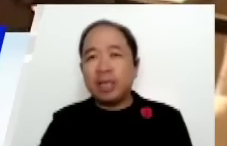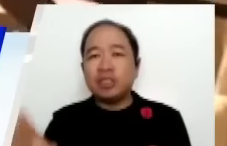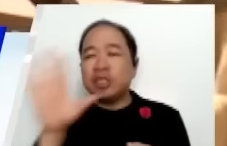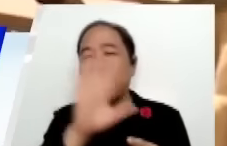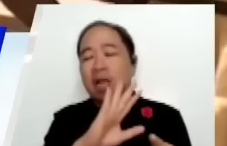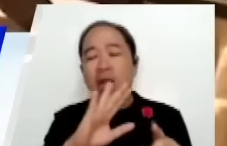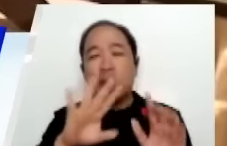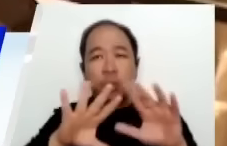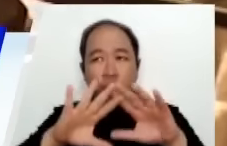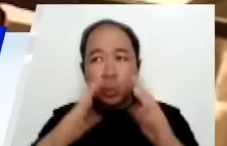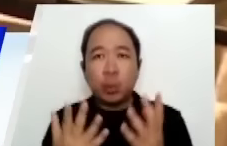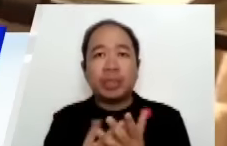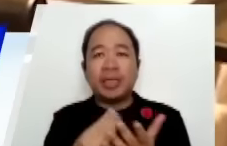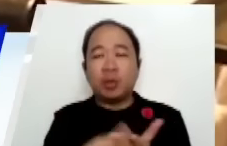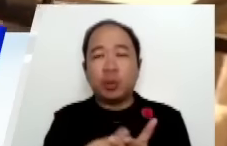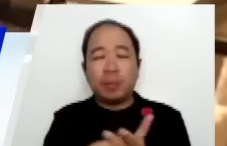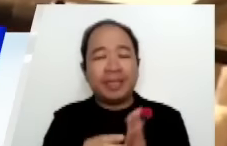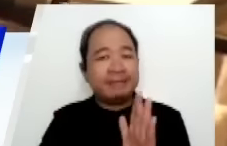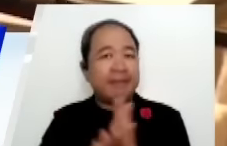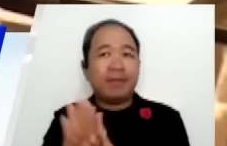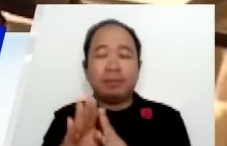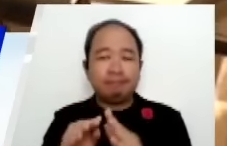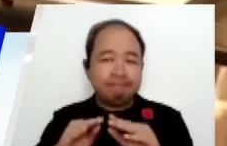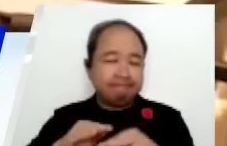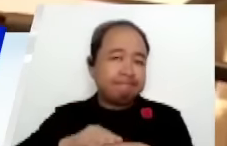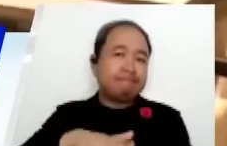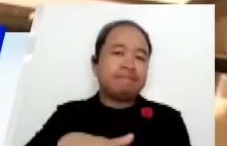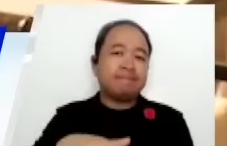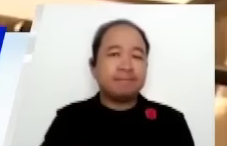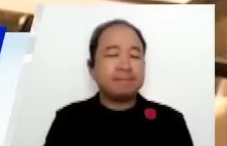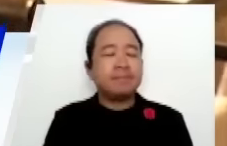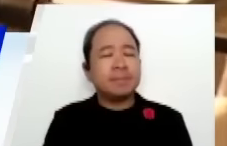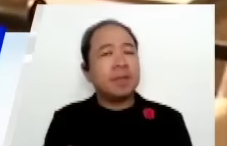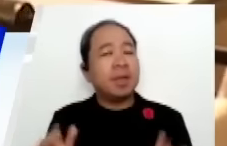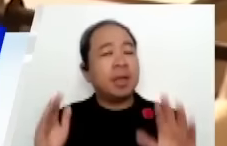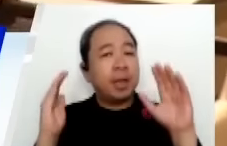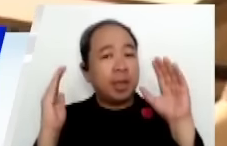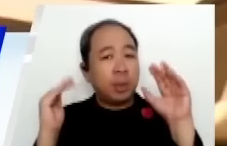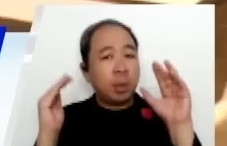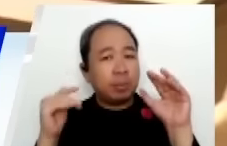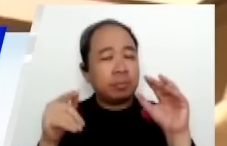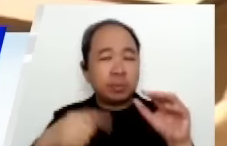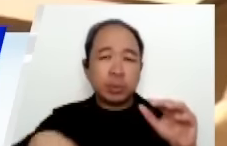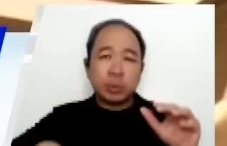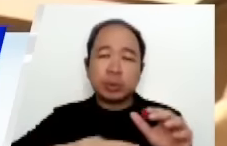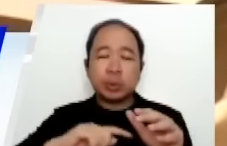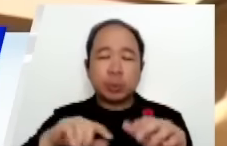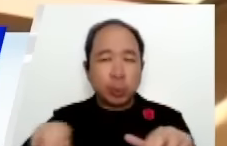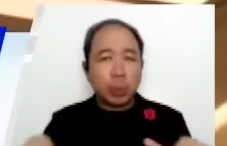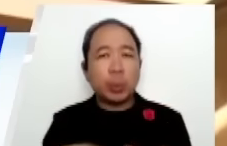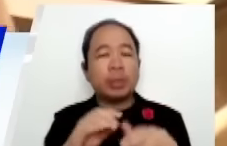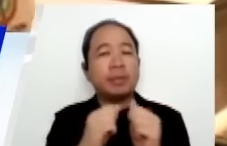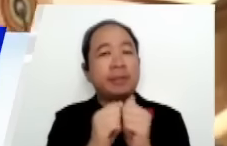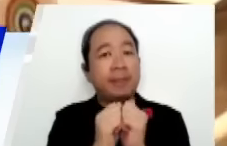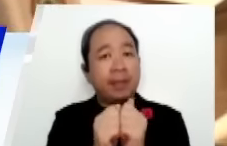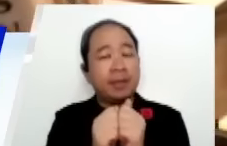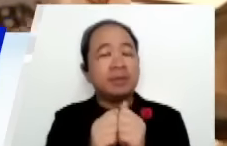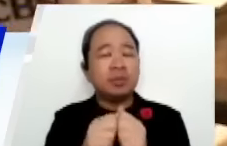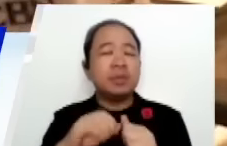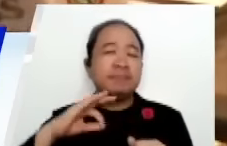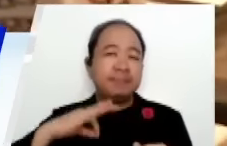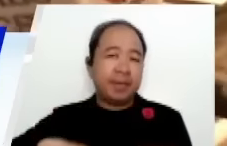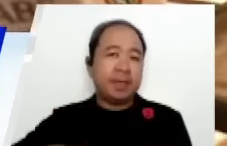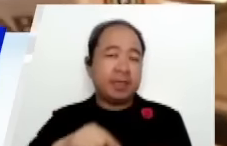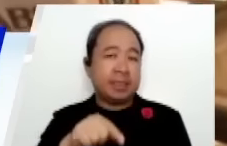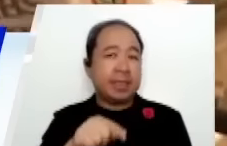and there is a great potential. So we hope that we will work together to benefit from this the development